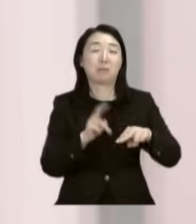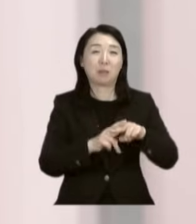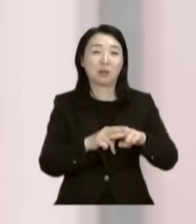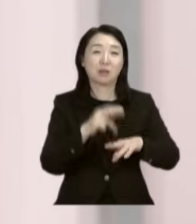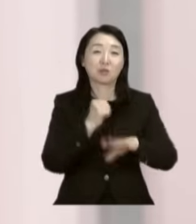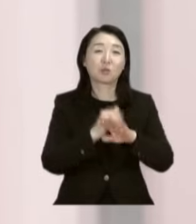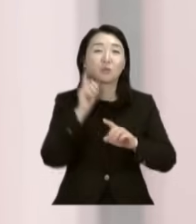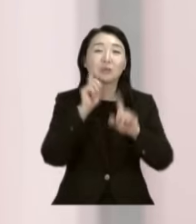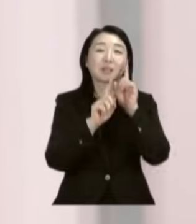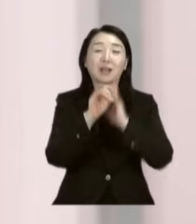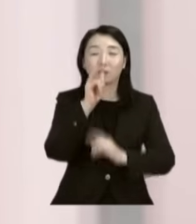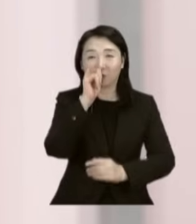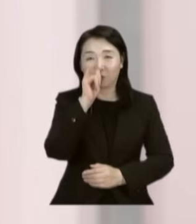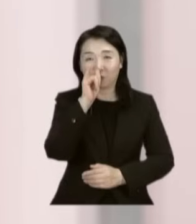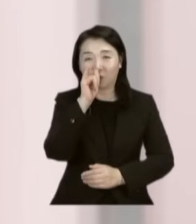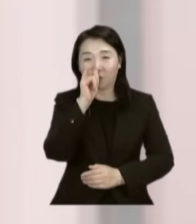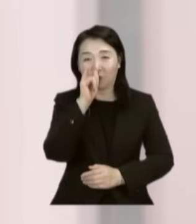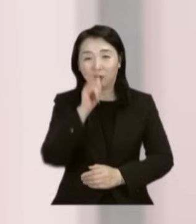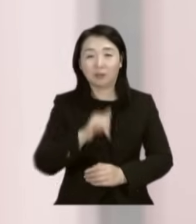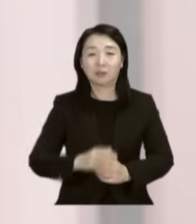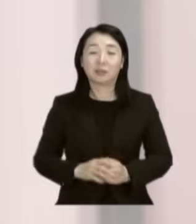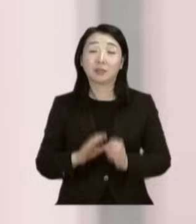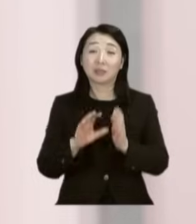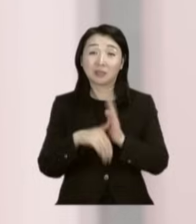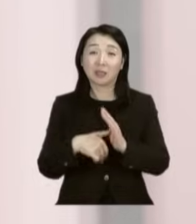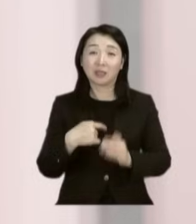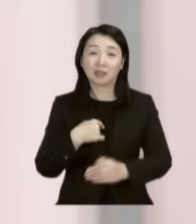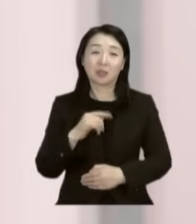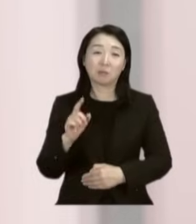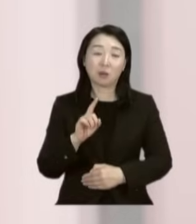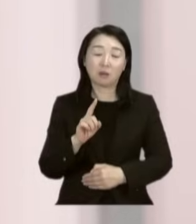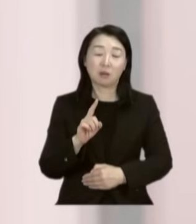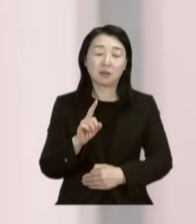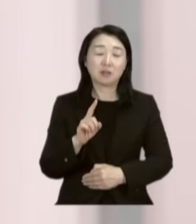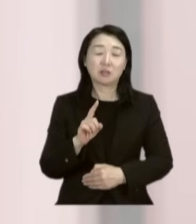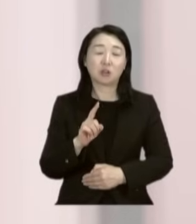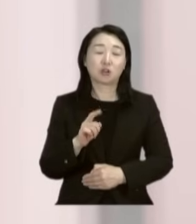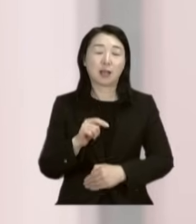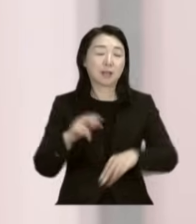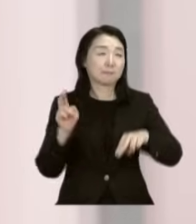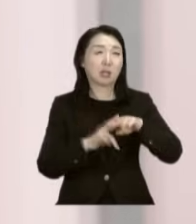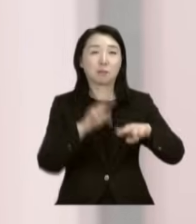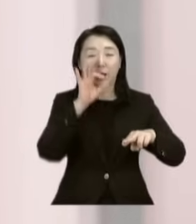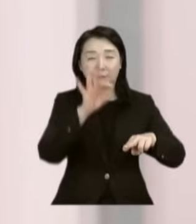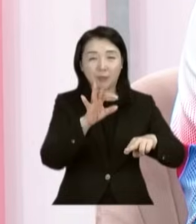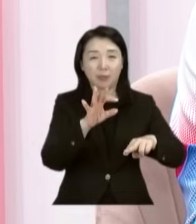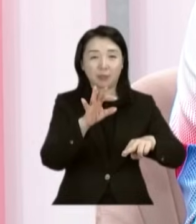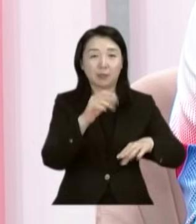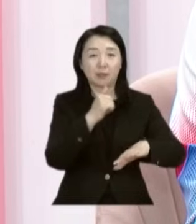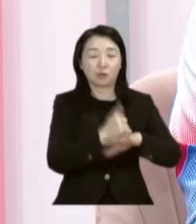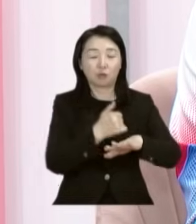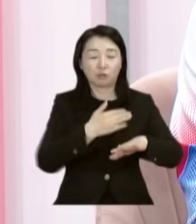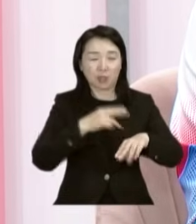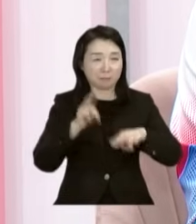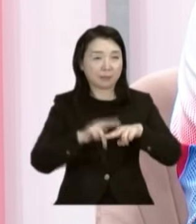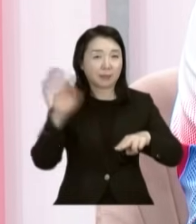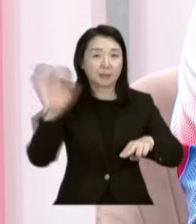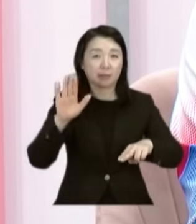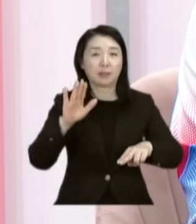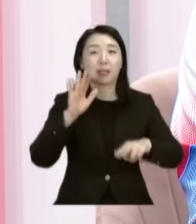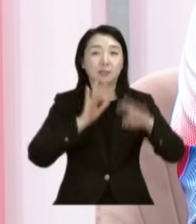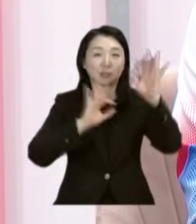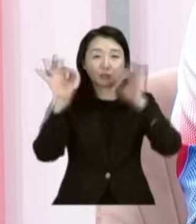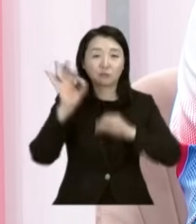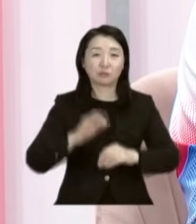상처를 받았나 봐요 그래서 그러는 중에 이제 제가 아 이러면 안 되겠다 해서 매를 거뒀 그든 제가 실수한 거잖아요 그래서 우리